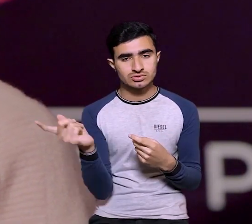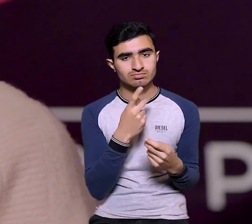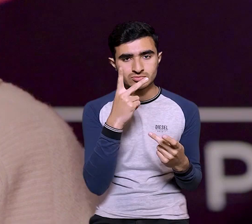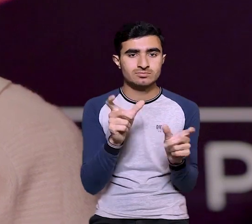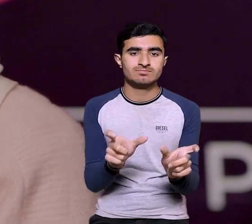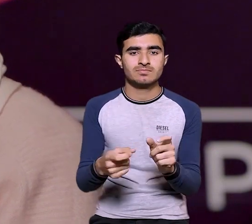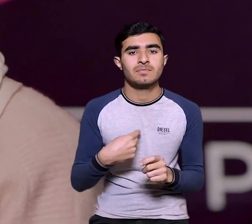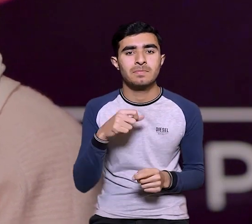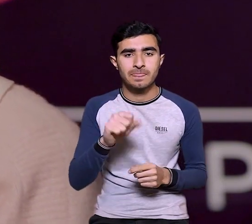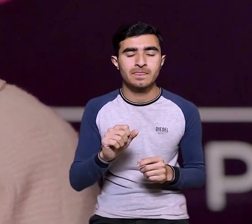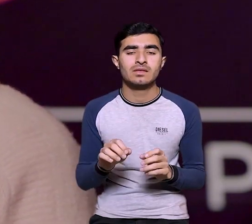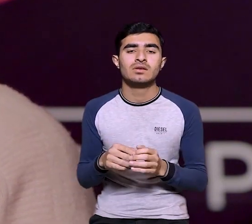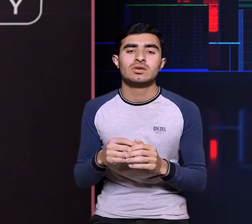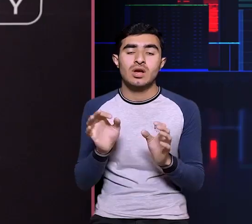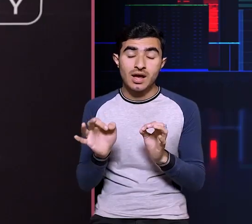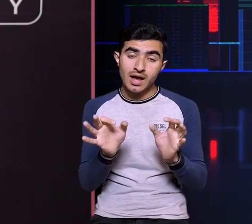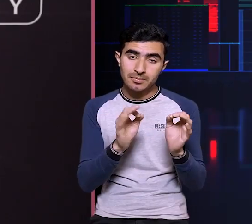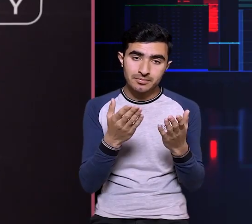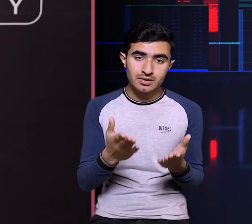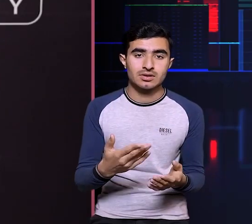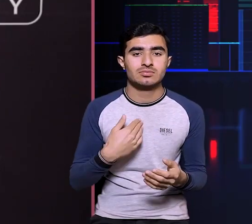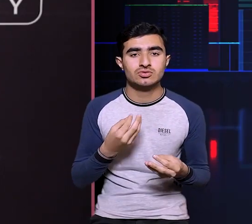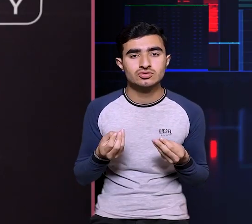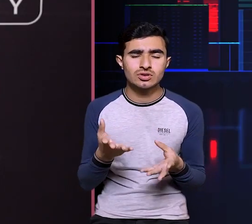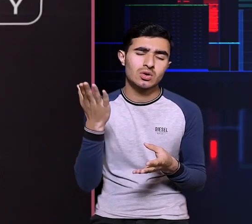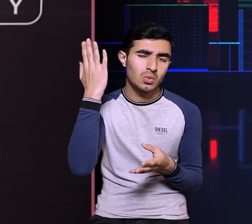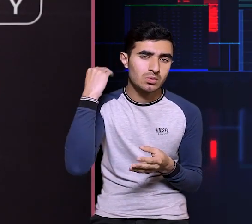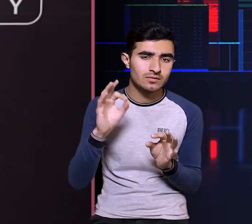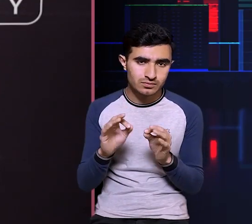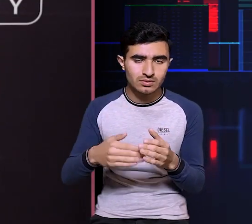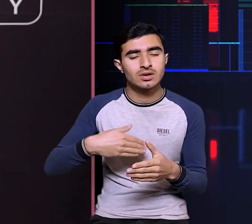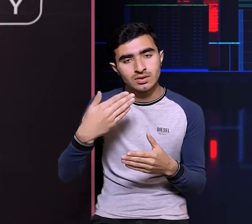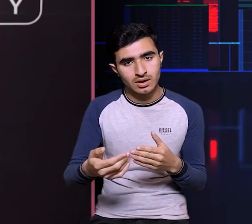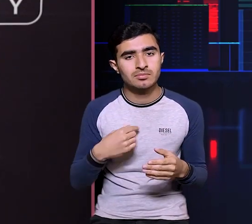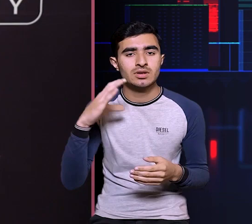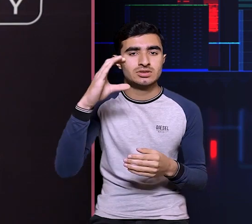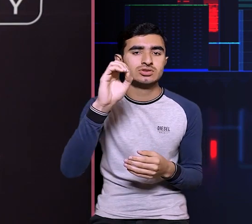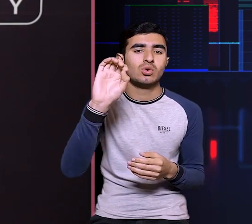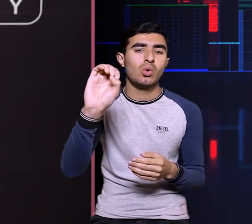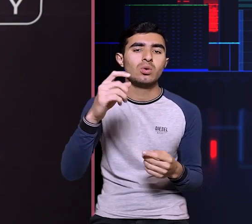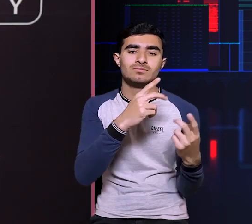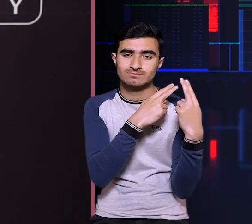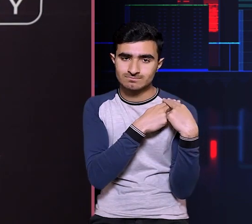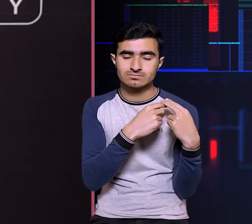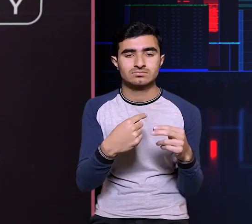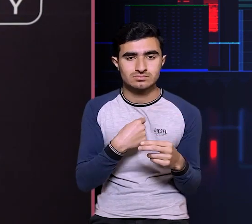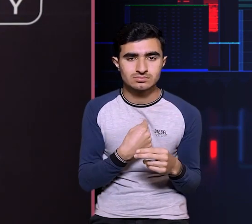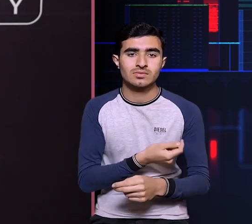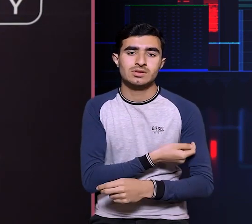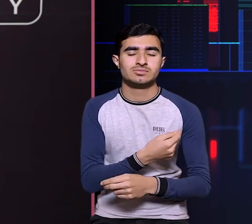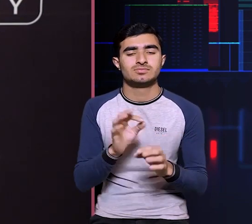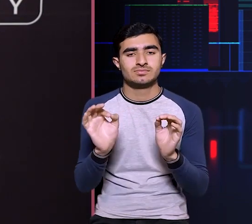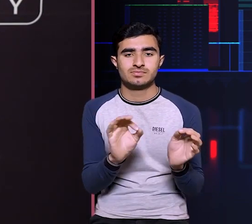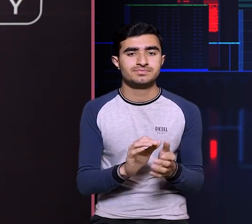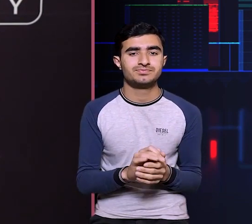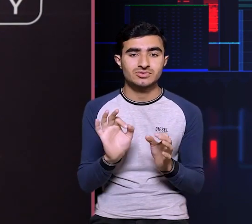starting from where and ending up as a CEO of a medical complex, but this is all written in fate. And I am a strong believer in that. आप अपने